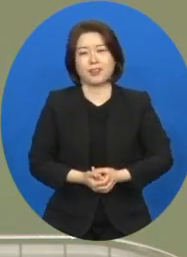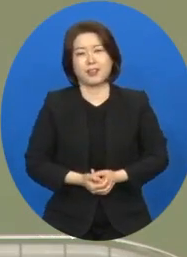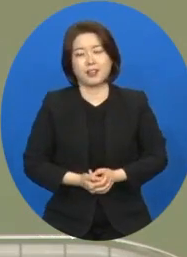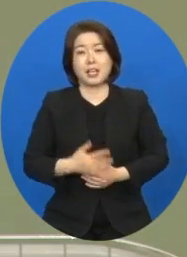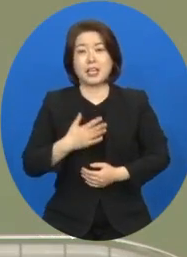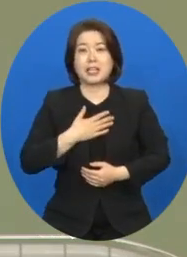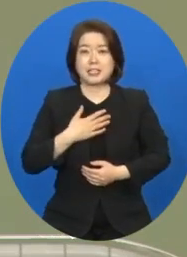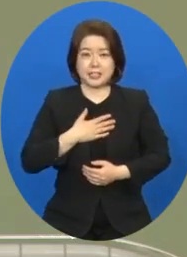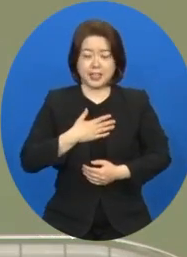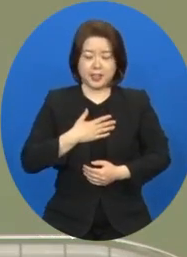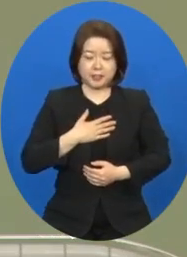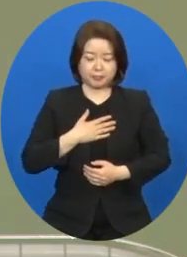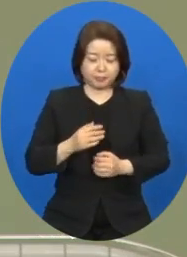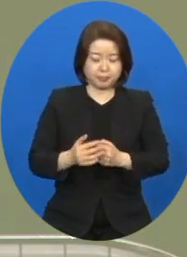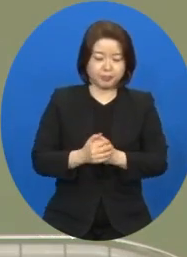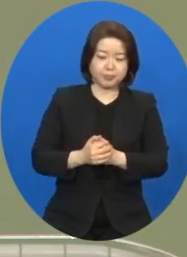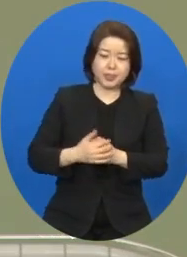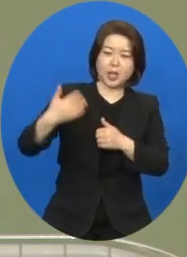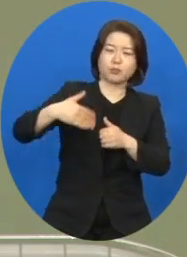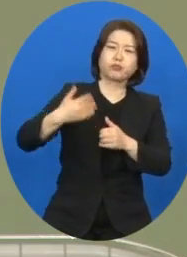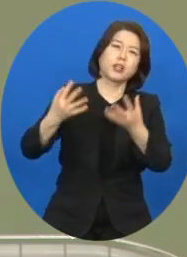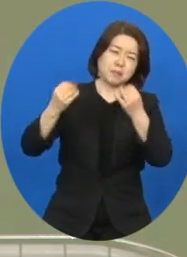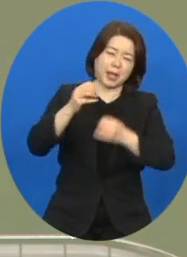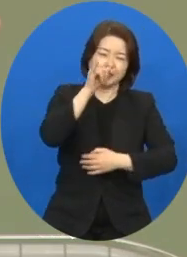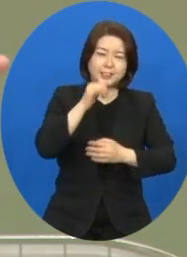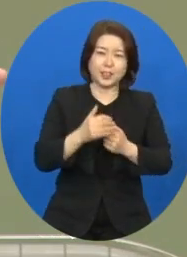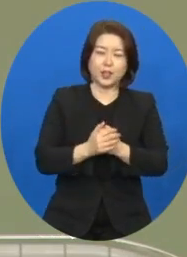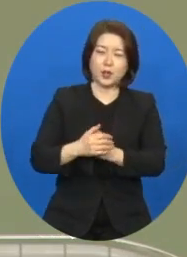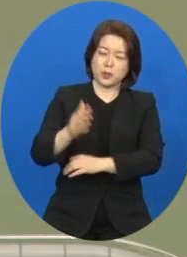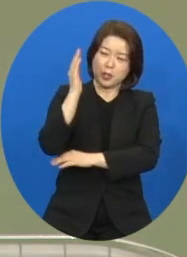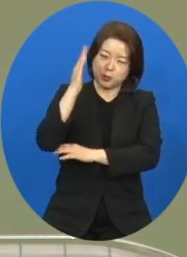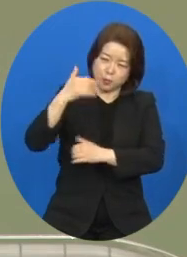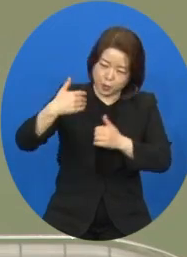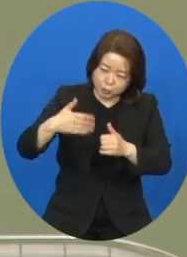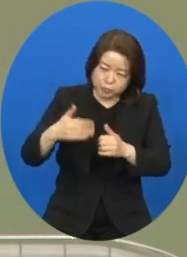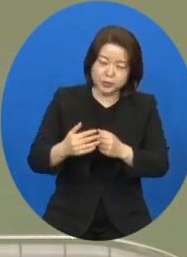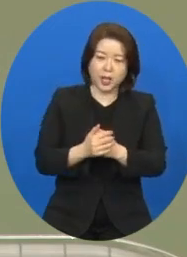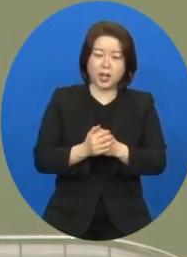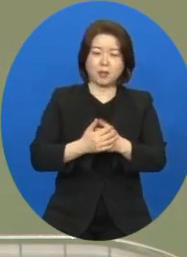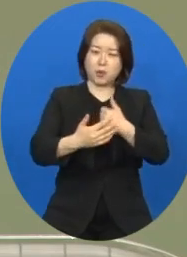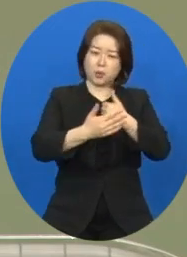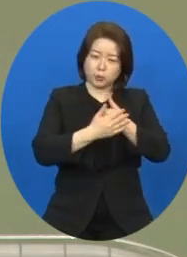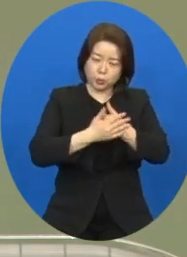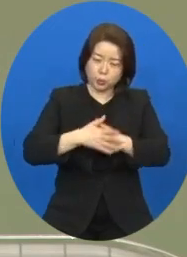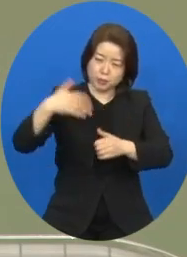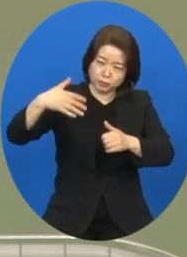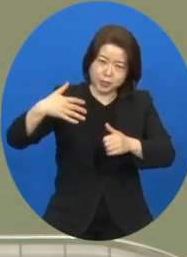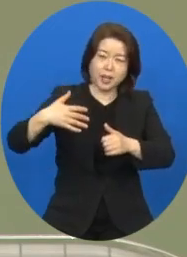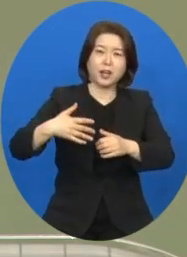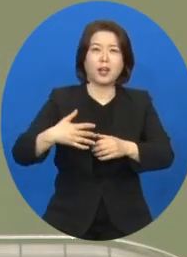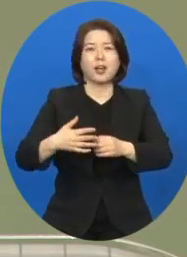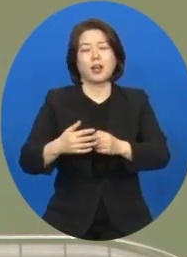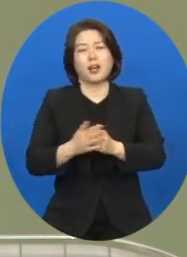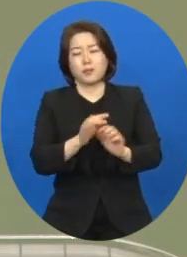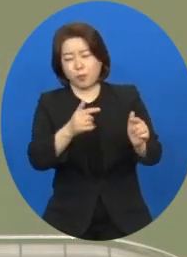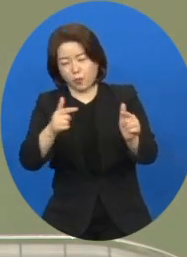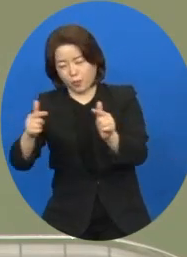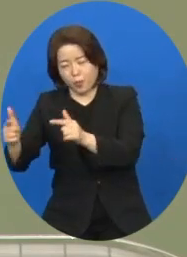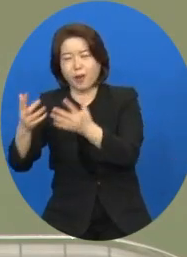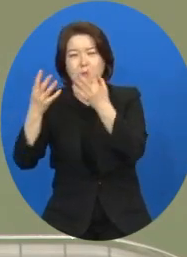제게는 요청이 오는 일이 많습니다. 설교해달라는 요청, 뭐 도와달라는 요청, 뭐 여러 요청이